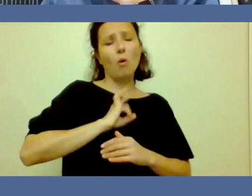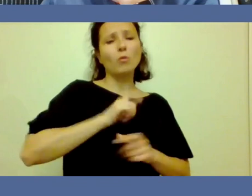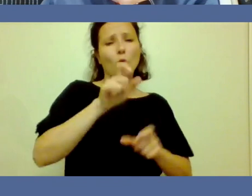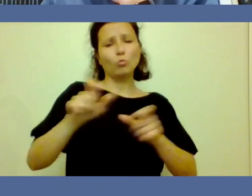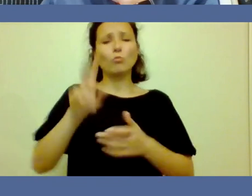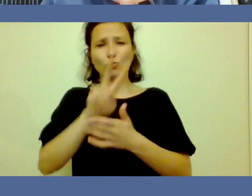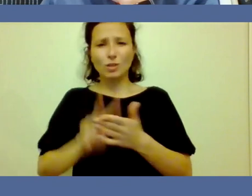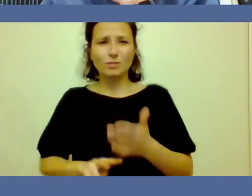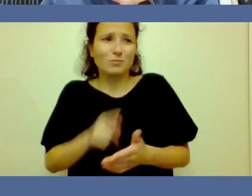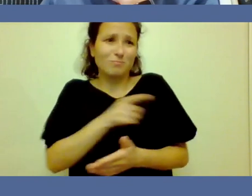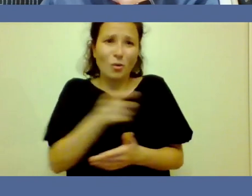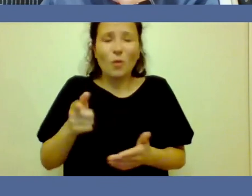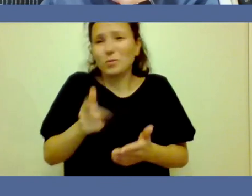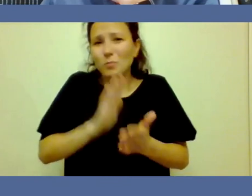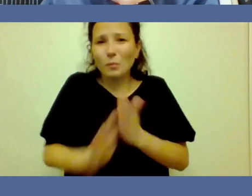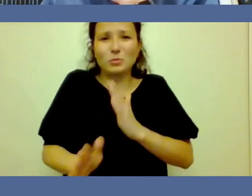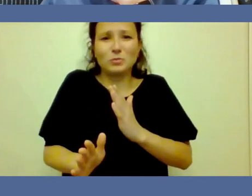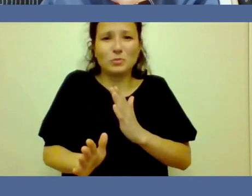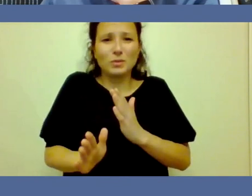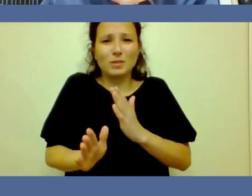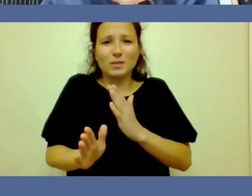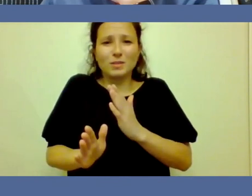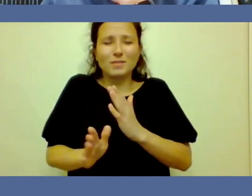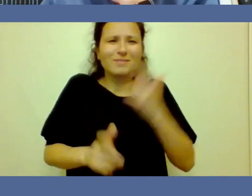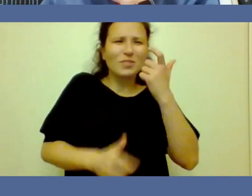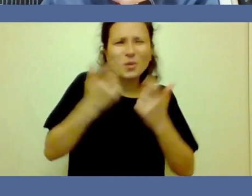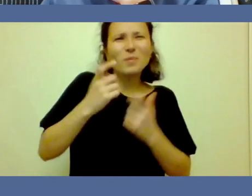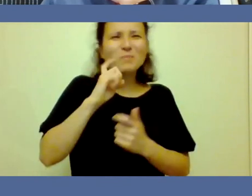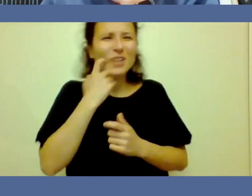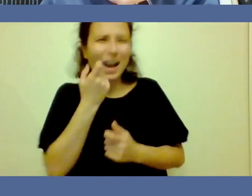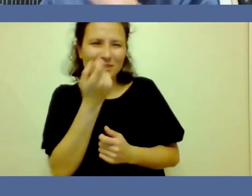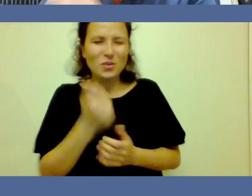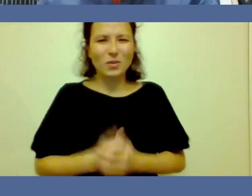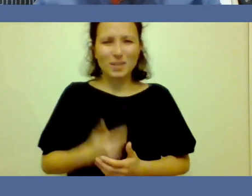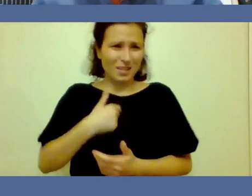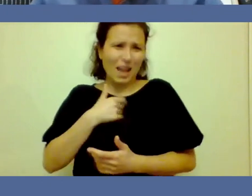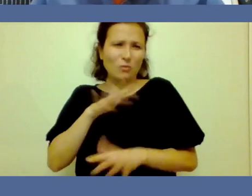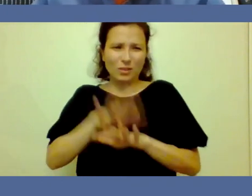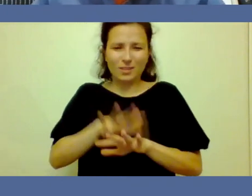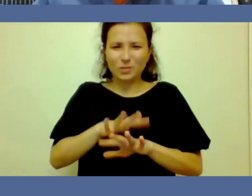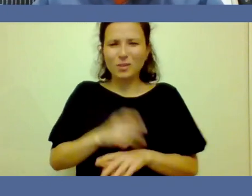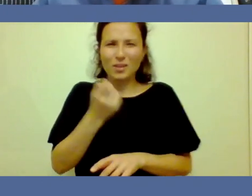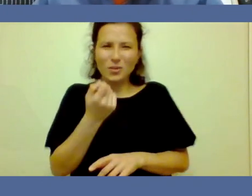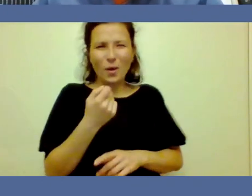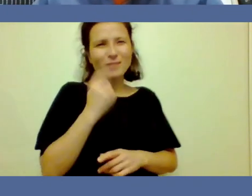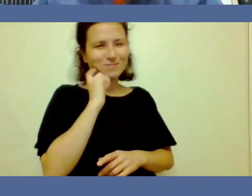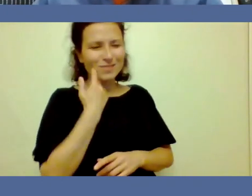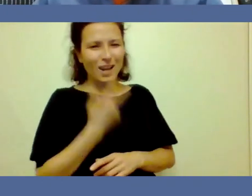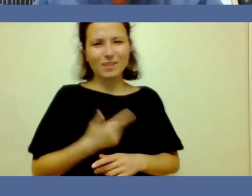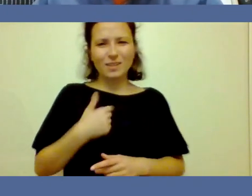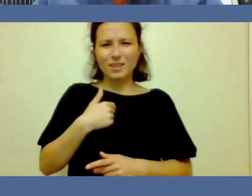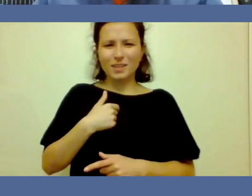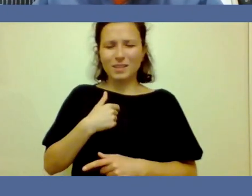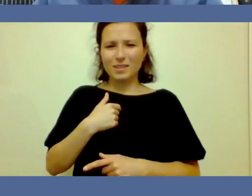prostu robią sobie z tego żarty, tak? Jakby i ja to tak traktuję, z przymrużeniem oka, nie przywiązujmy